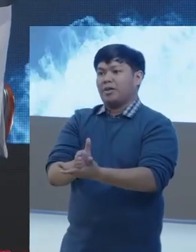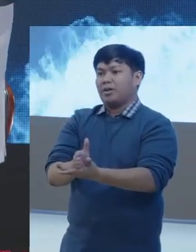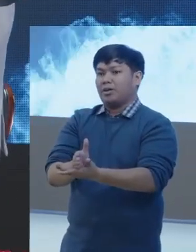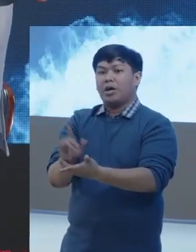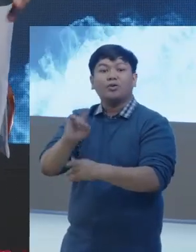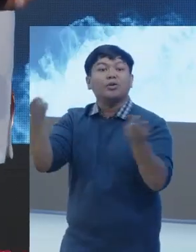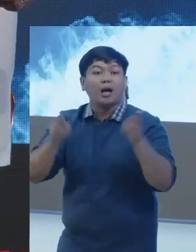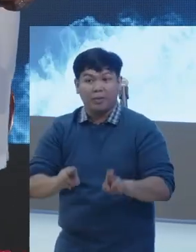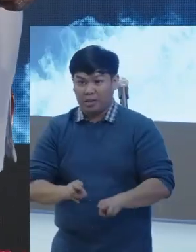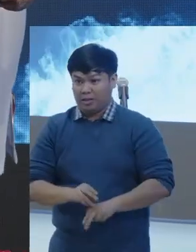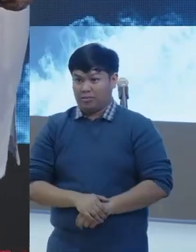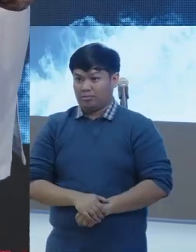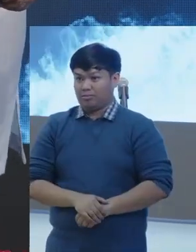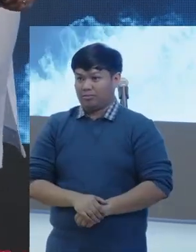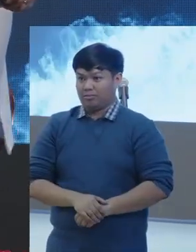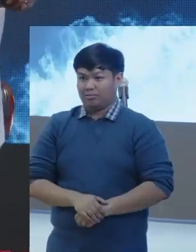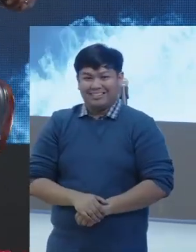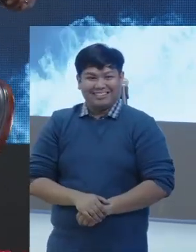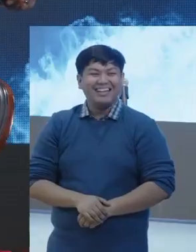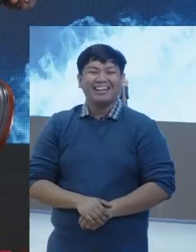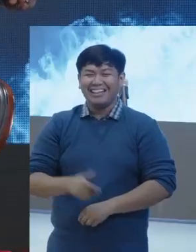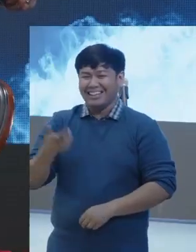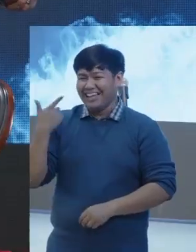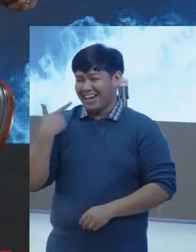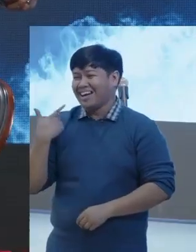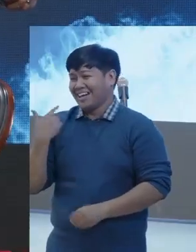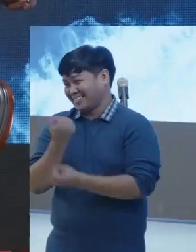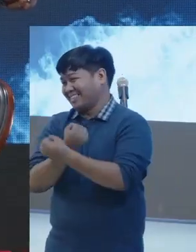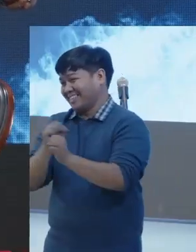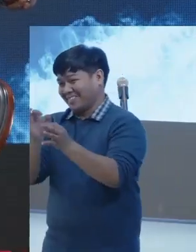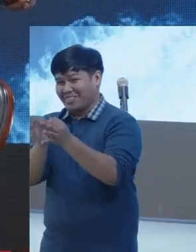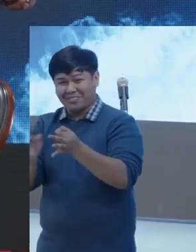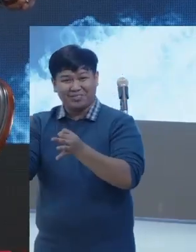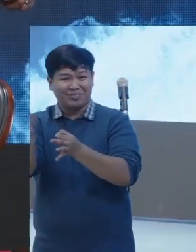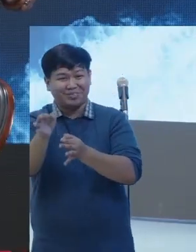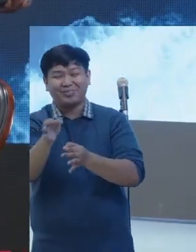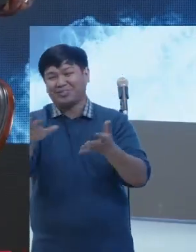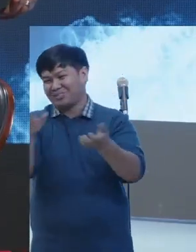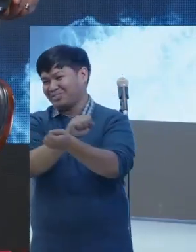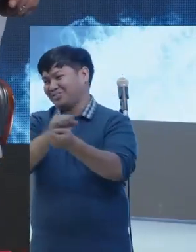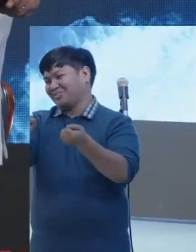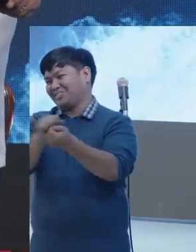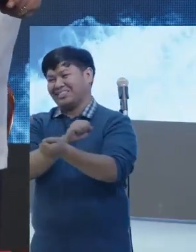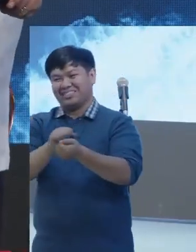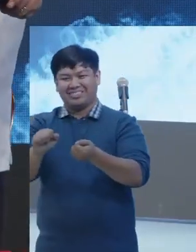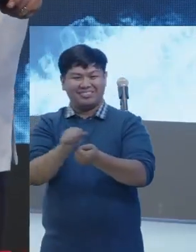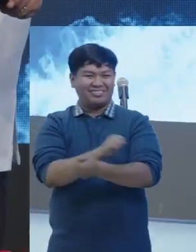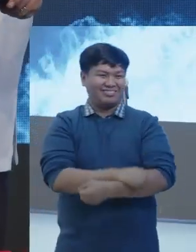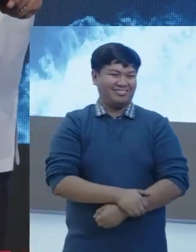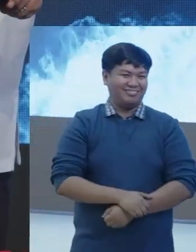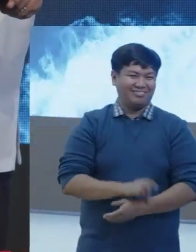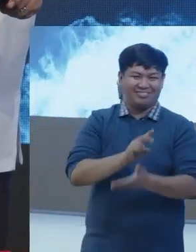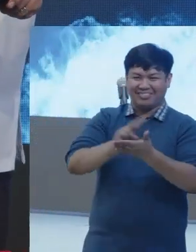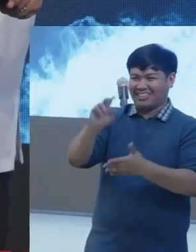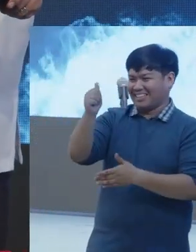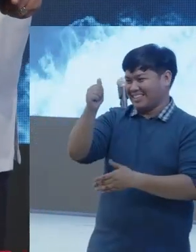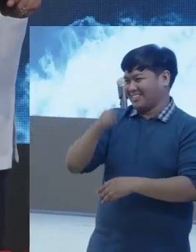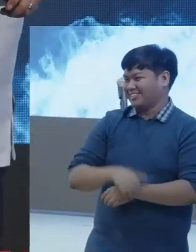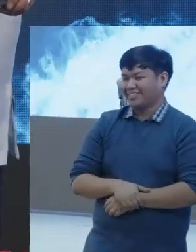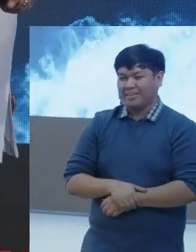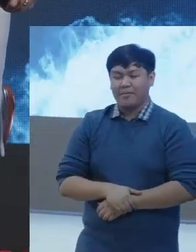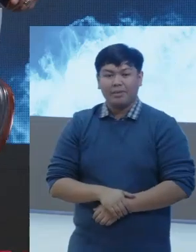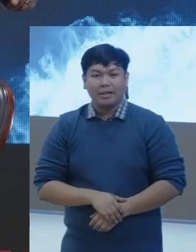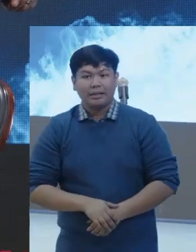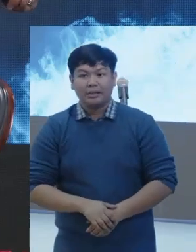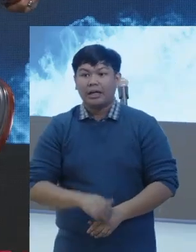ano nangyari? Ang maluwalhating pagpapatawad ng Diyos. Verse 10, when God saw